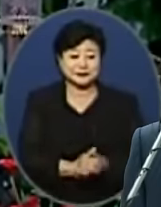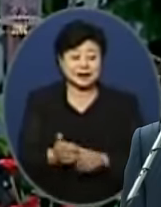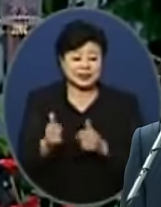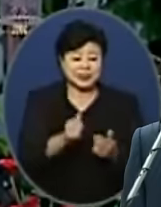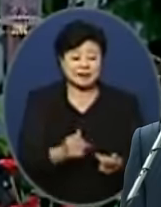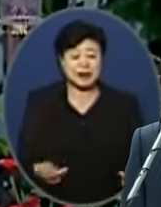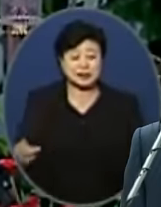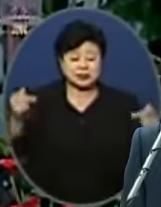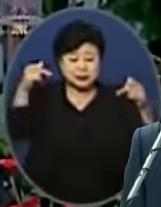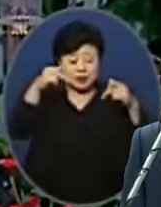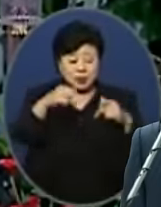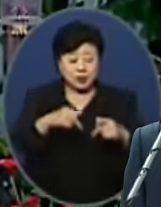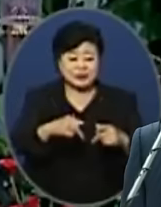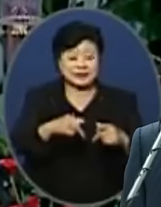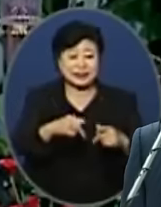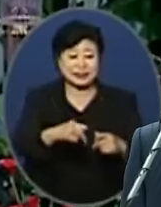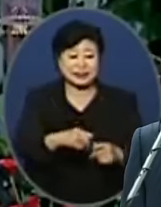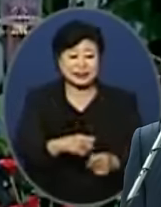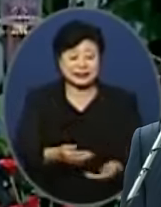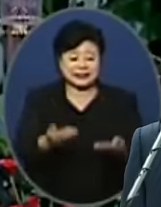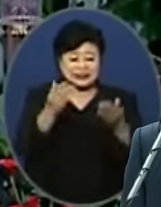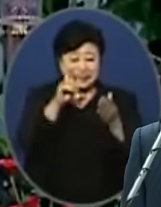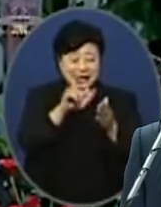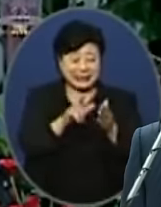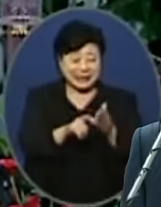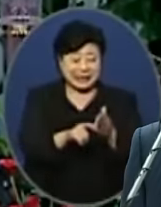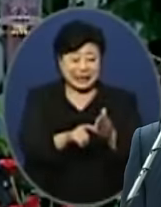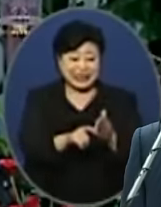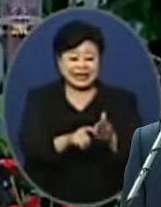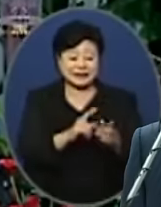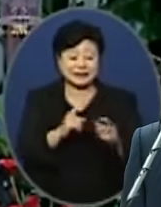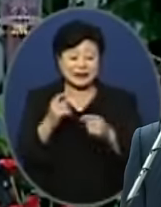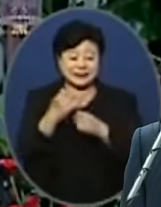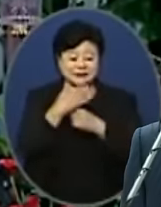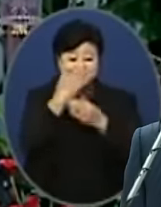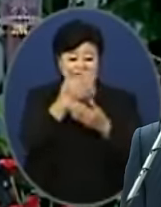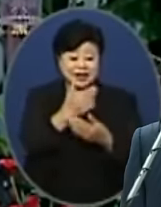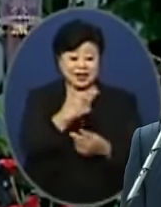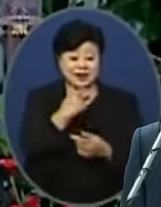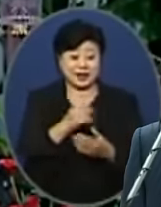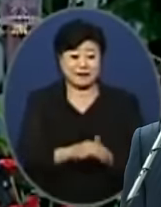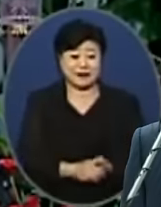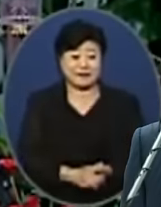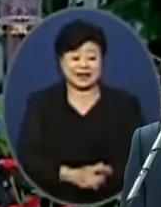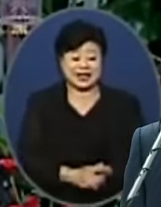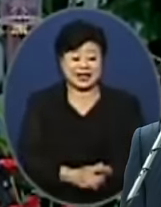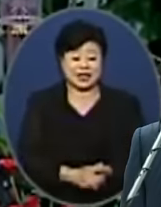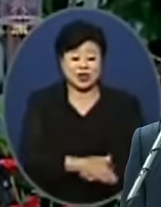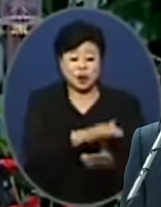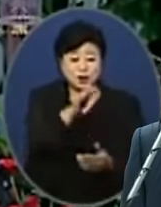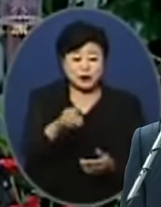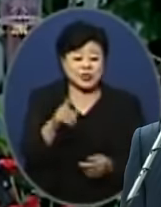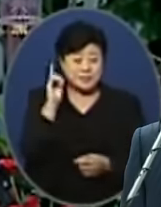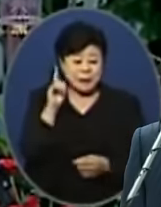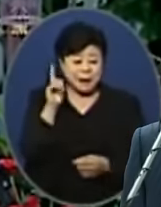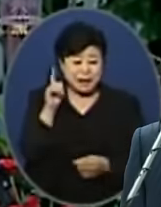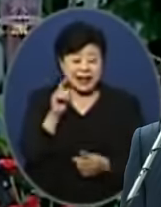사망의 음침한 골짜기를 지날 때라는 제목으로 말씀을 나누겠습니다. 우리들은